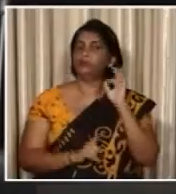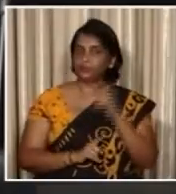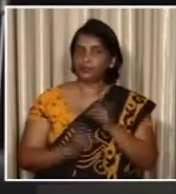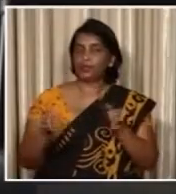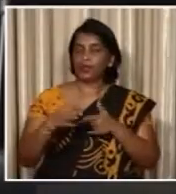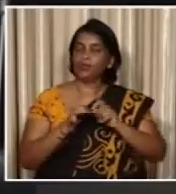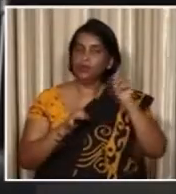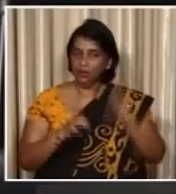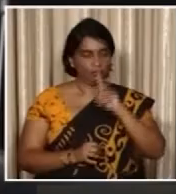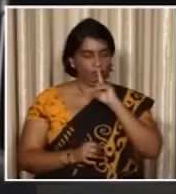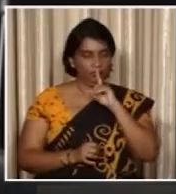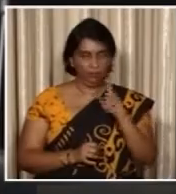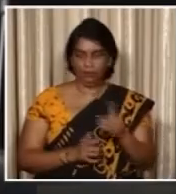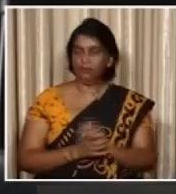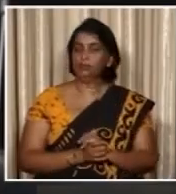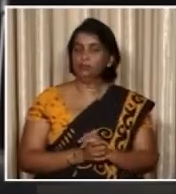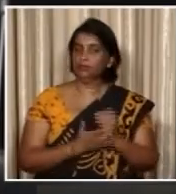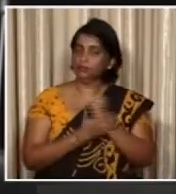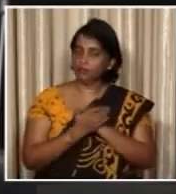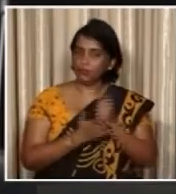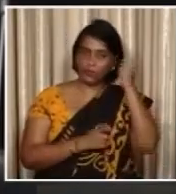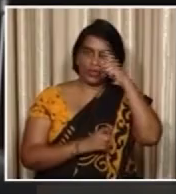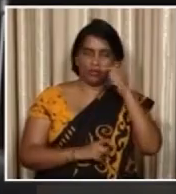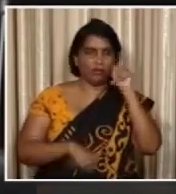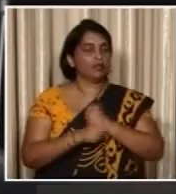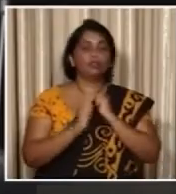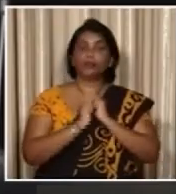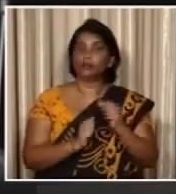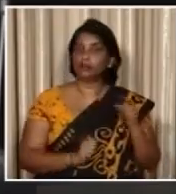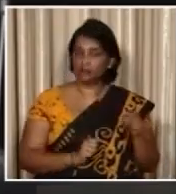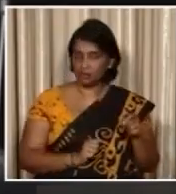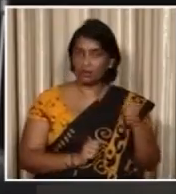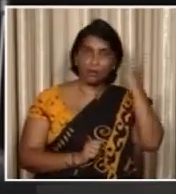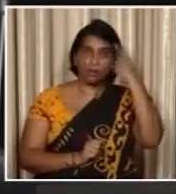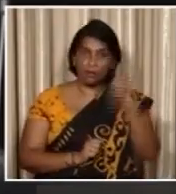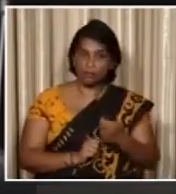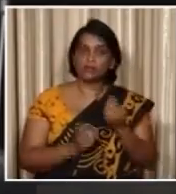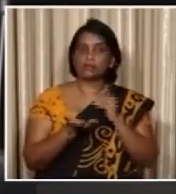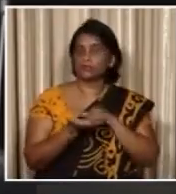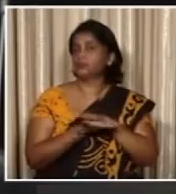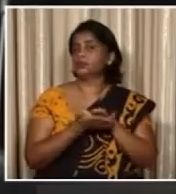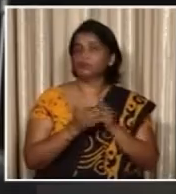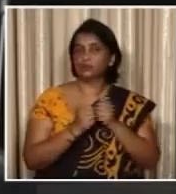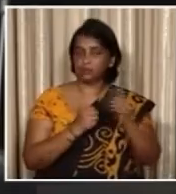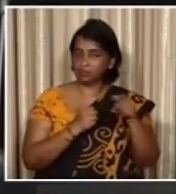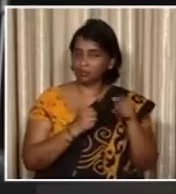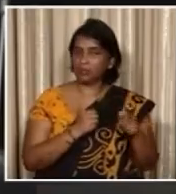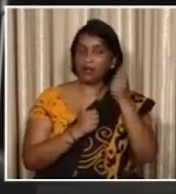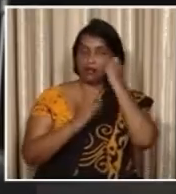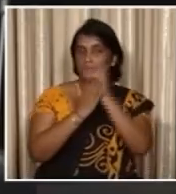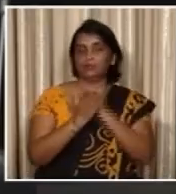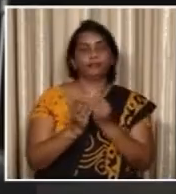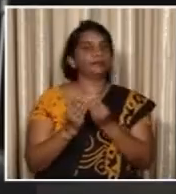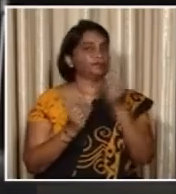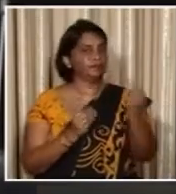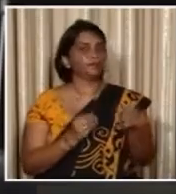කැබිනට් මණ්ඩලයට කීවා මේ සියලුම වැටුප් විෂමතා ඉවත් කරලා වැටුප් ප්‍රතිසංවිධානයක් කරන්න යෝජනා ඉදිරිපත්